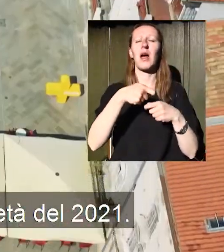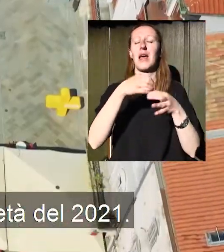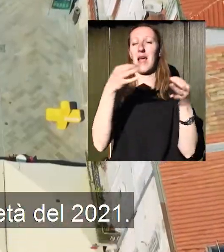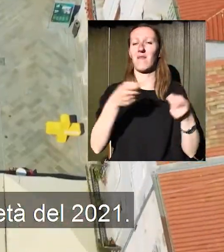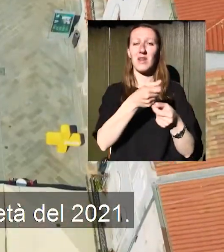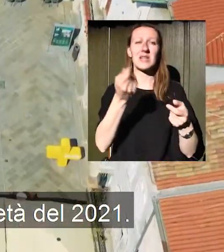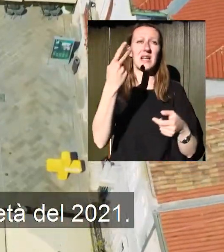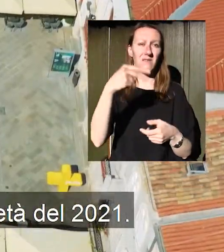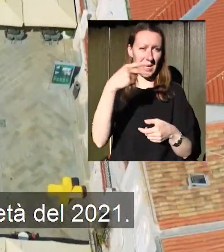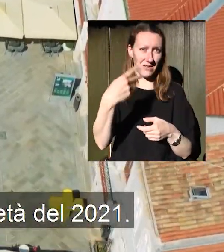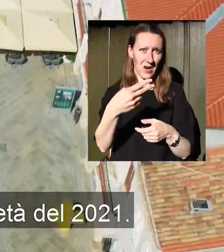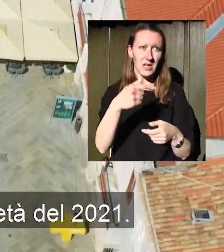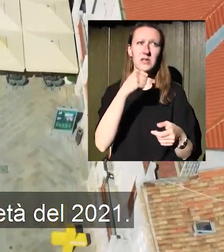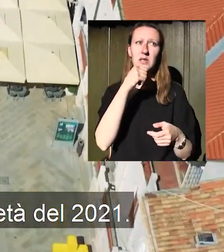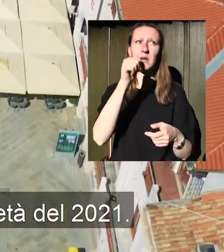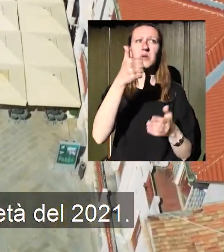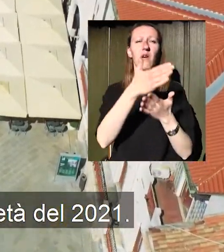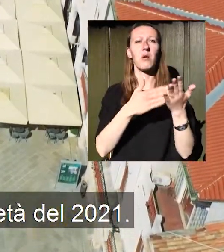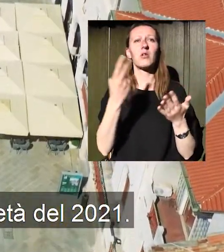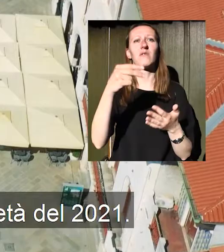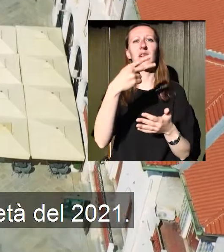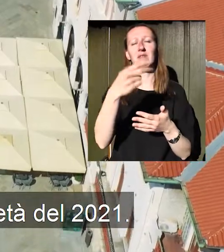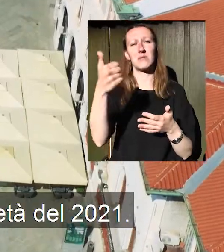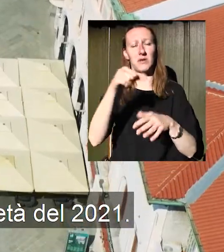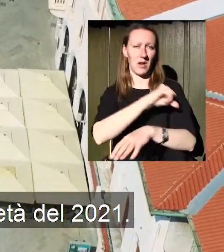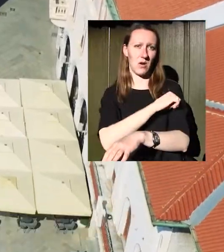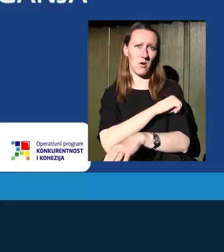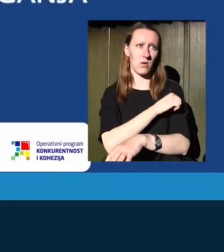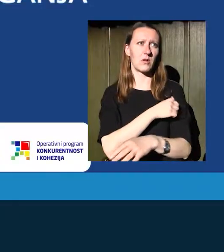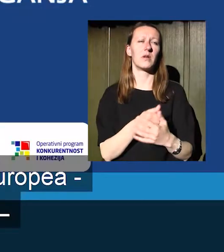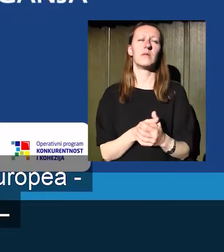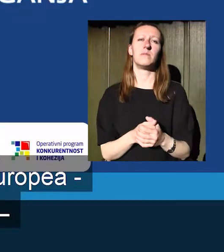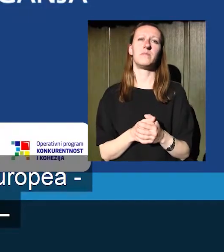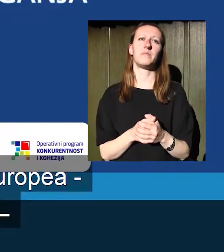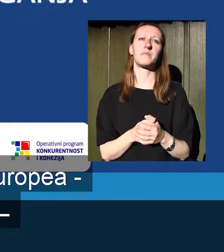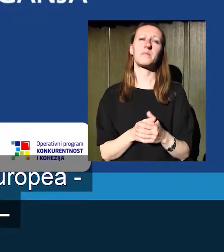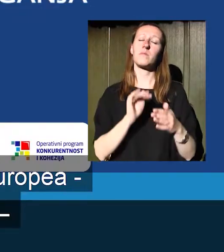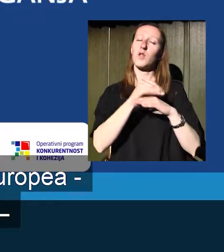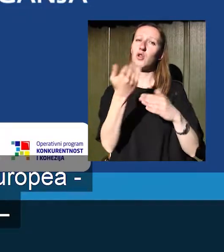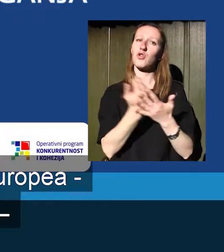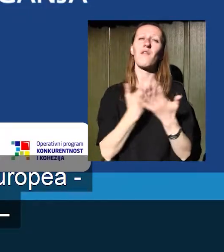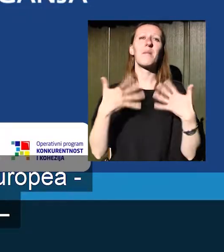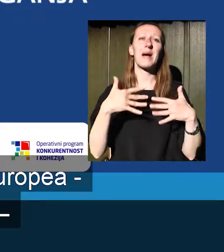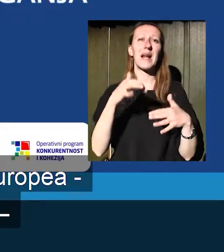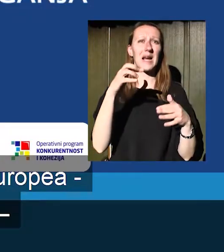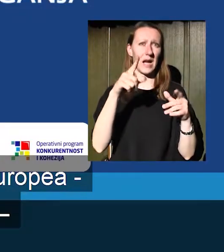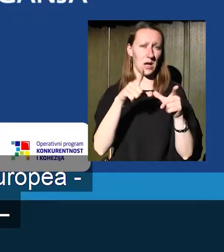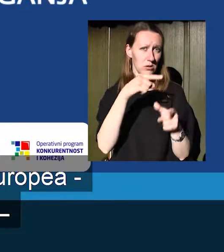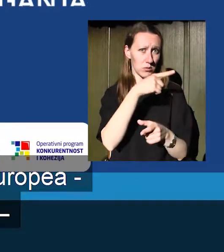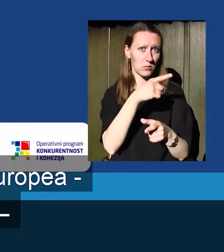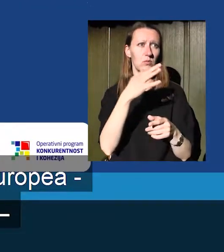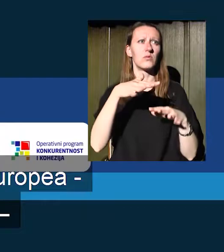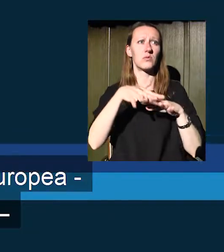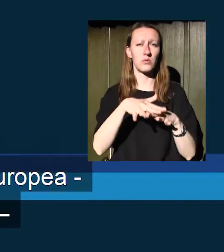za 2020. i prvu polovicu 2021. godine. Kroz novi mehanizam Europske unije,